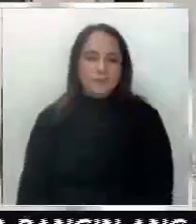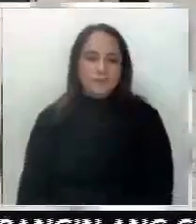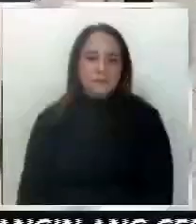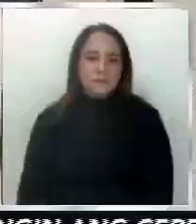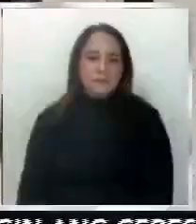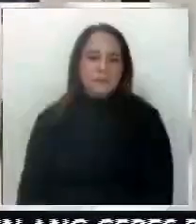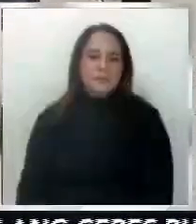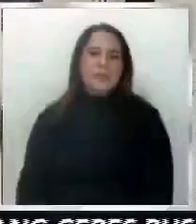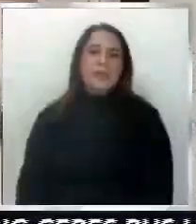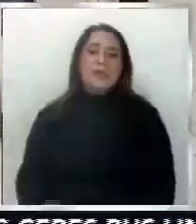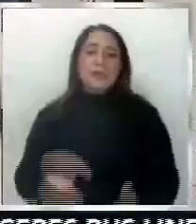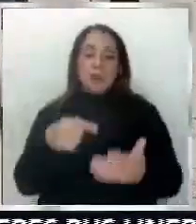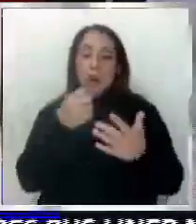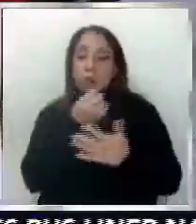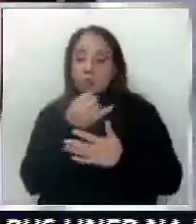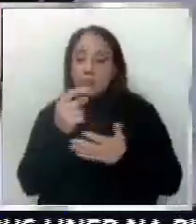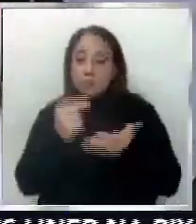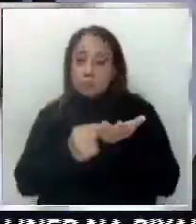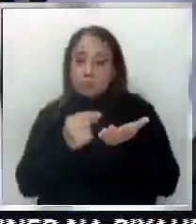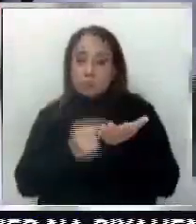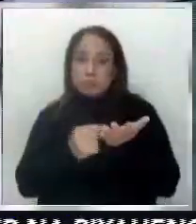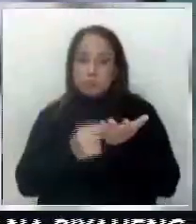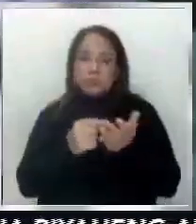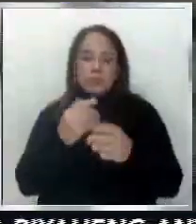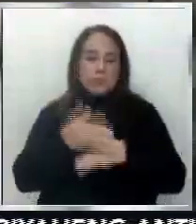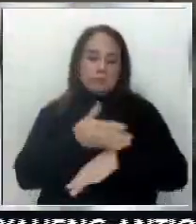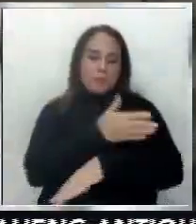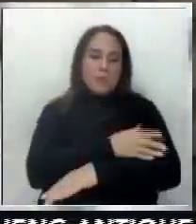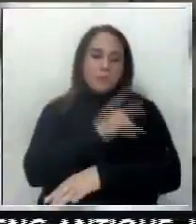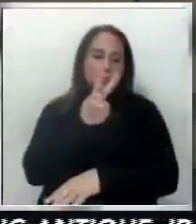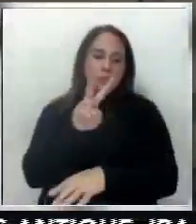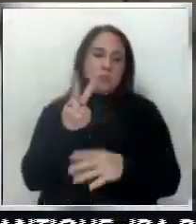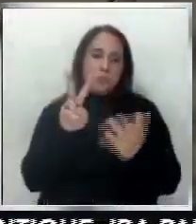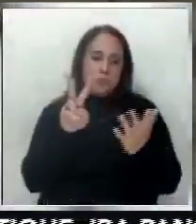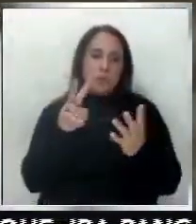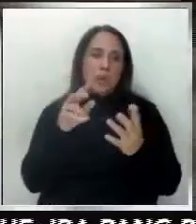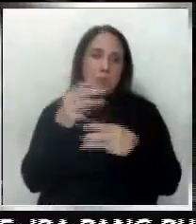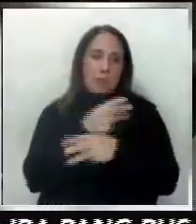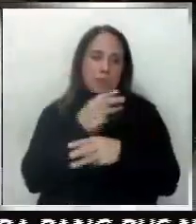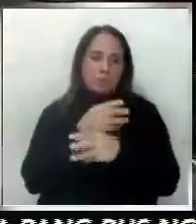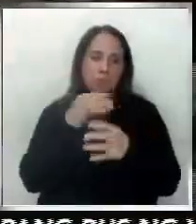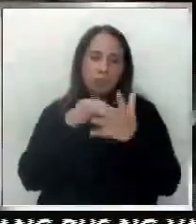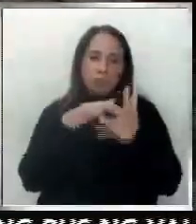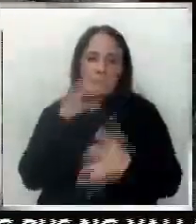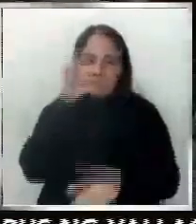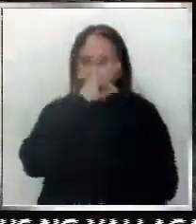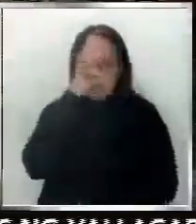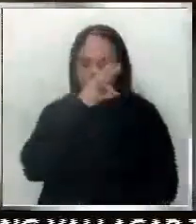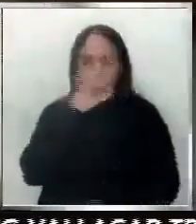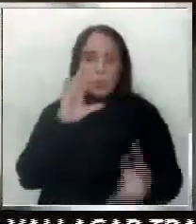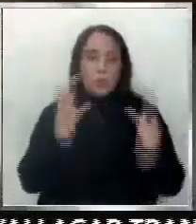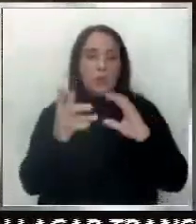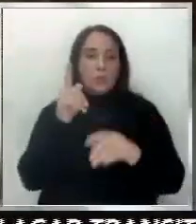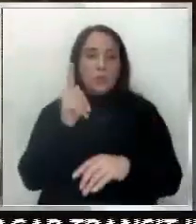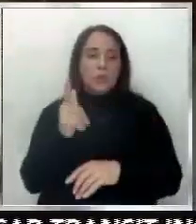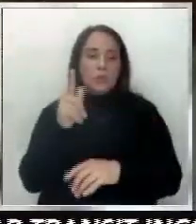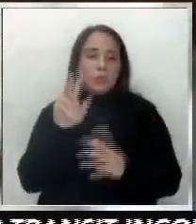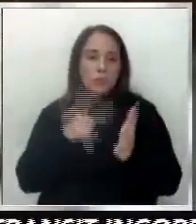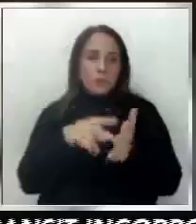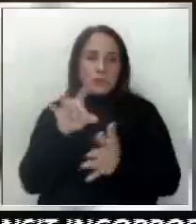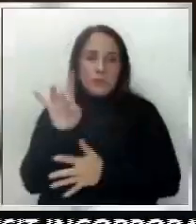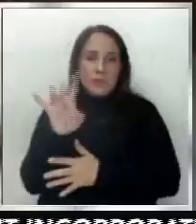Tungkos lang ang pag-uusapan, nag-improve na ng 2 points sa math ang mga estudyanteng Pinoy kumpara noong 2018 base